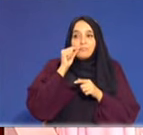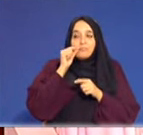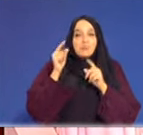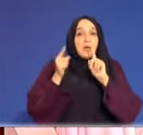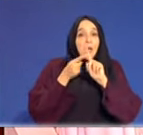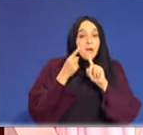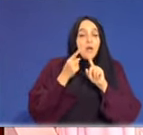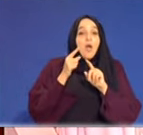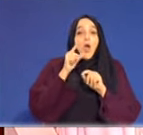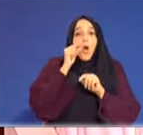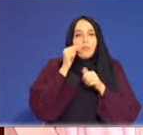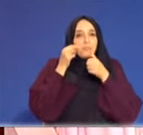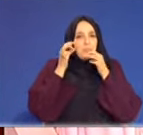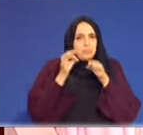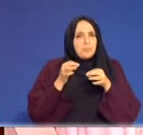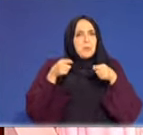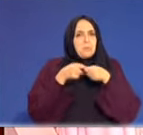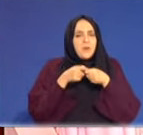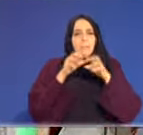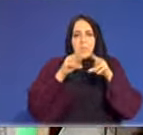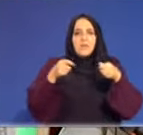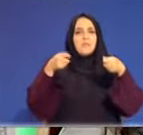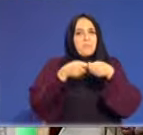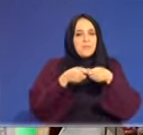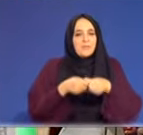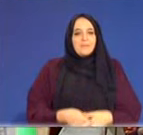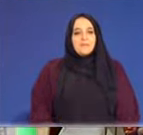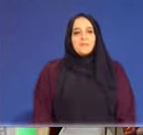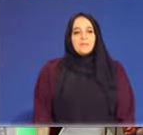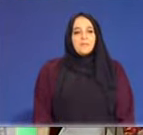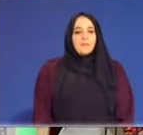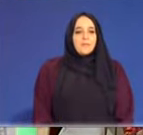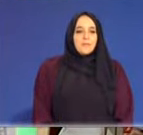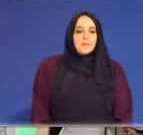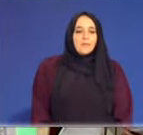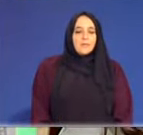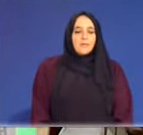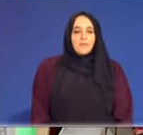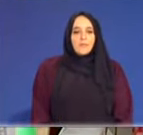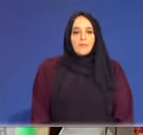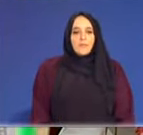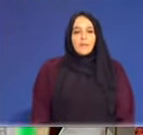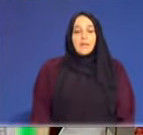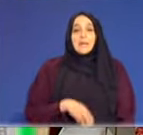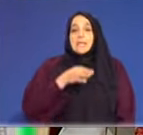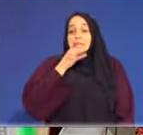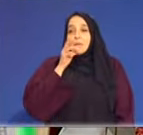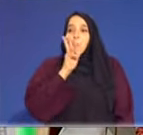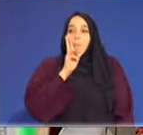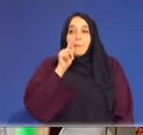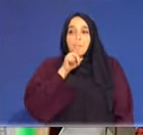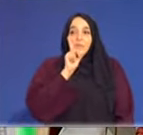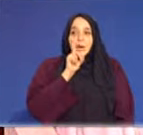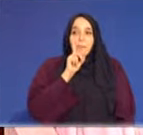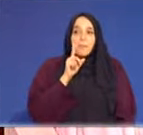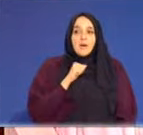شكرا لكم. كلكم في الخدمة من قناة القرآن الكريم. تفضلي. شيخنا والله غير عندي واحد مشكلة. مشكلة